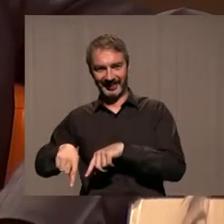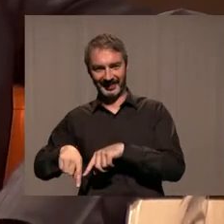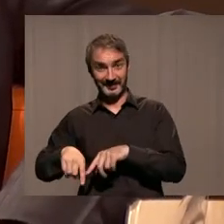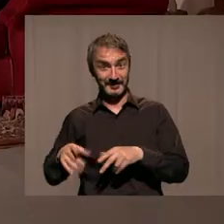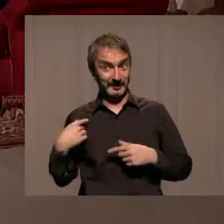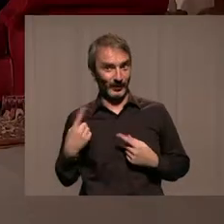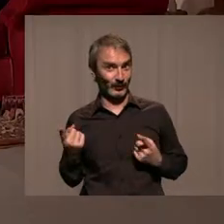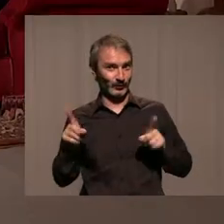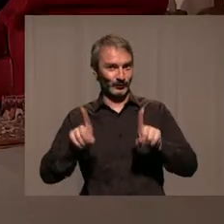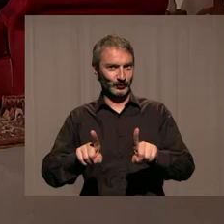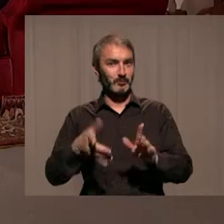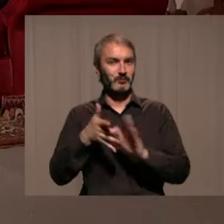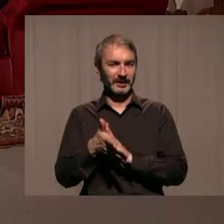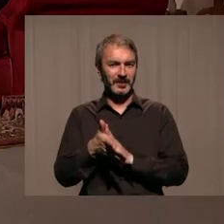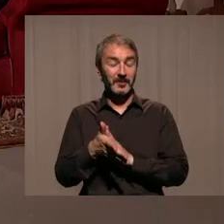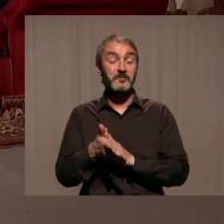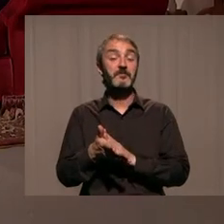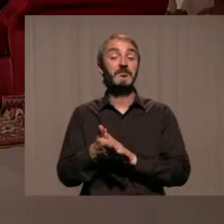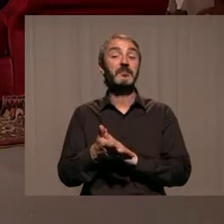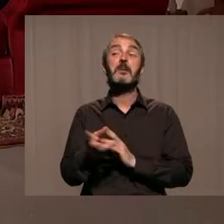posat aquí a tots dos. Ens diuen...